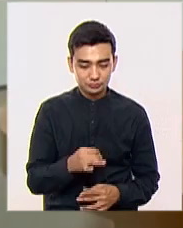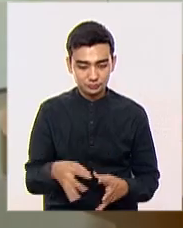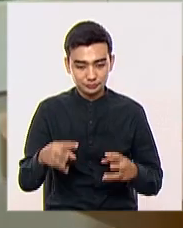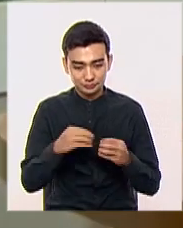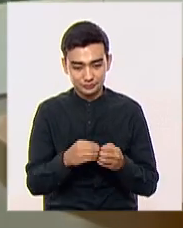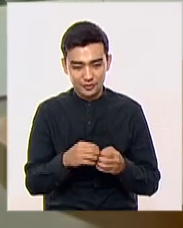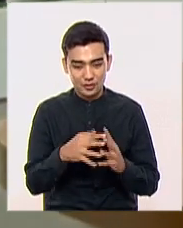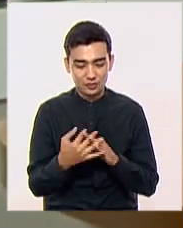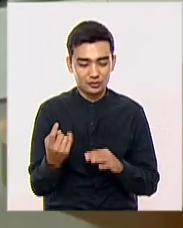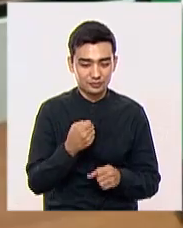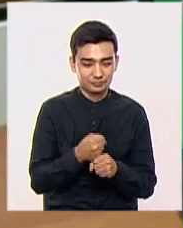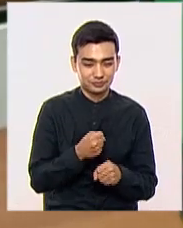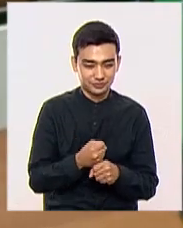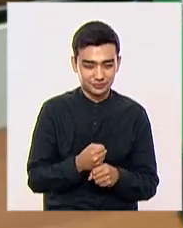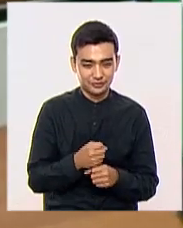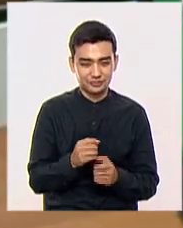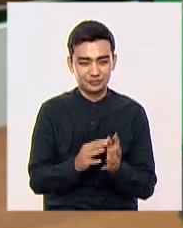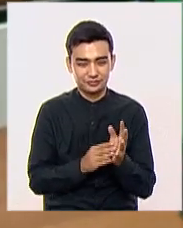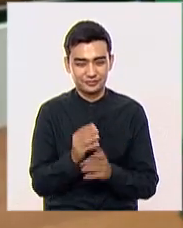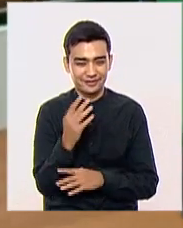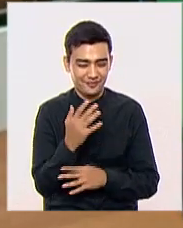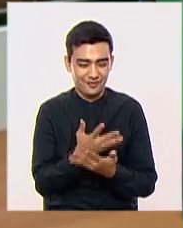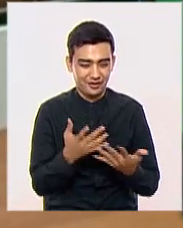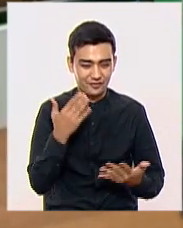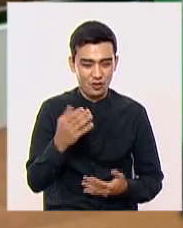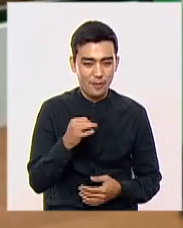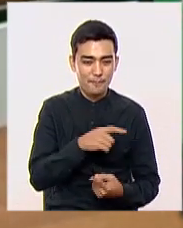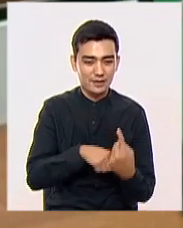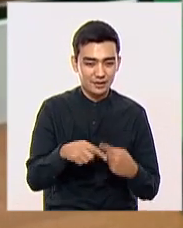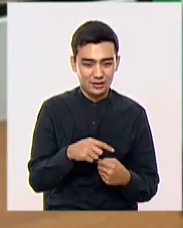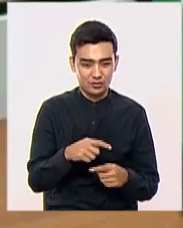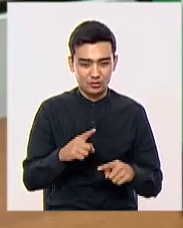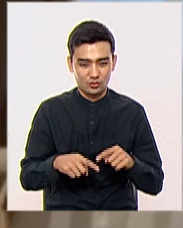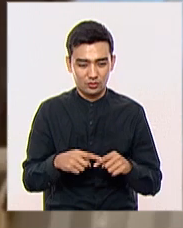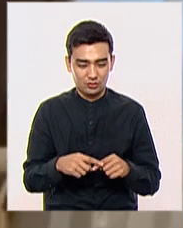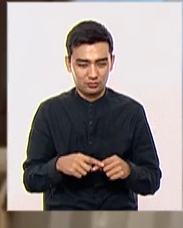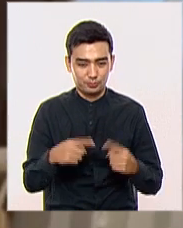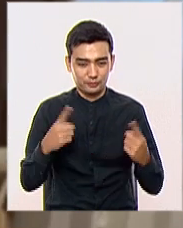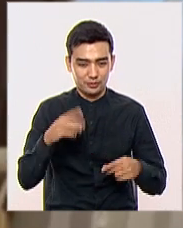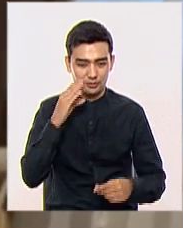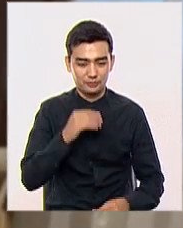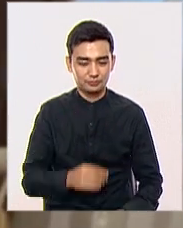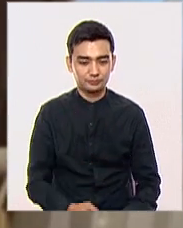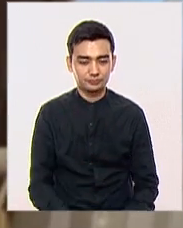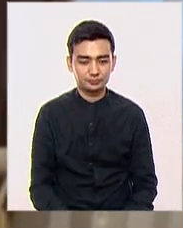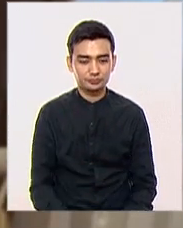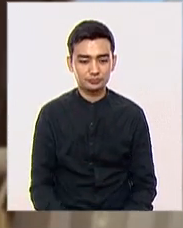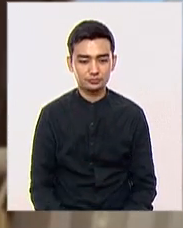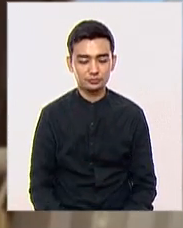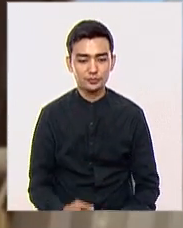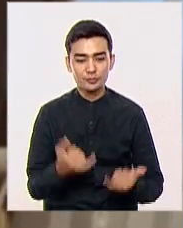тепличное хозяйство по выращиванию фруктовых деревьев. Бизнес, говорит аграрий, еле держится на плаву. До сегодняшнего дня кредитование было